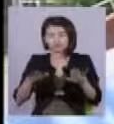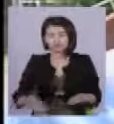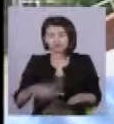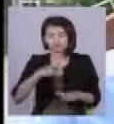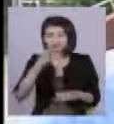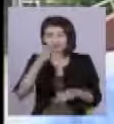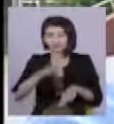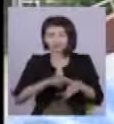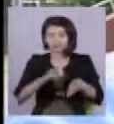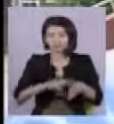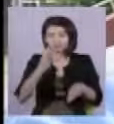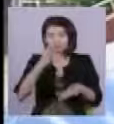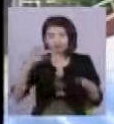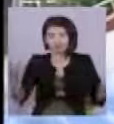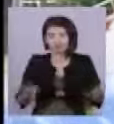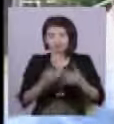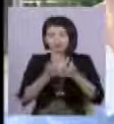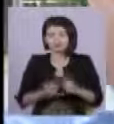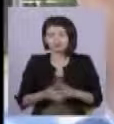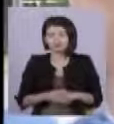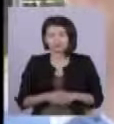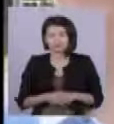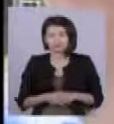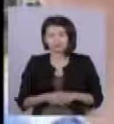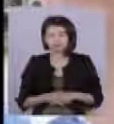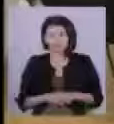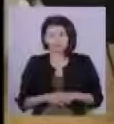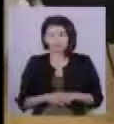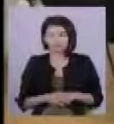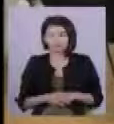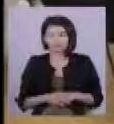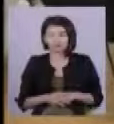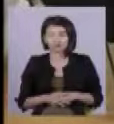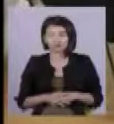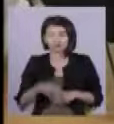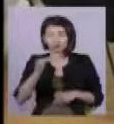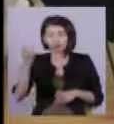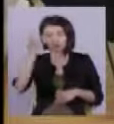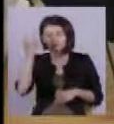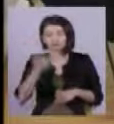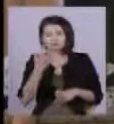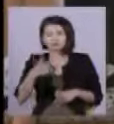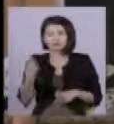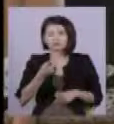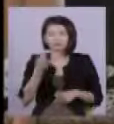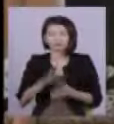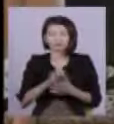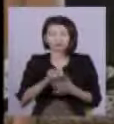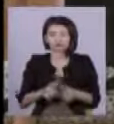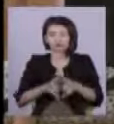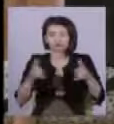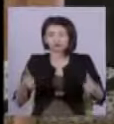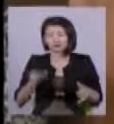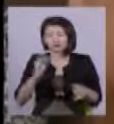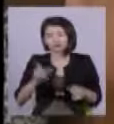полициясы байқап қалып, құтқарып алды. Помогли мне, вытащили. Жазда осы тектес ұсақ заң бұзушылықтар көбейет. Әсіресе адамдар мас